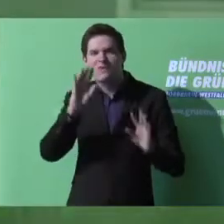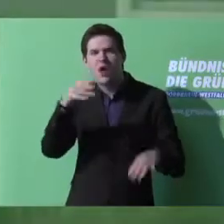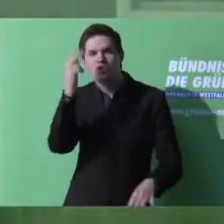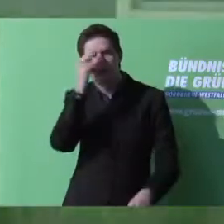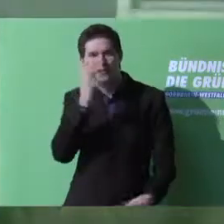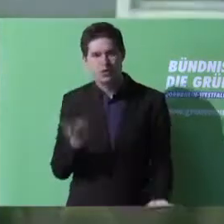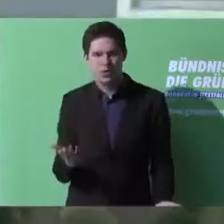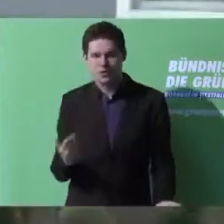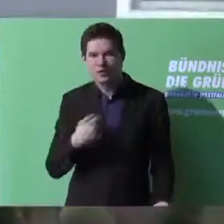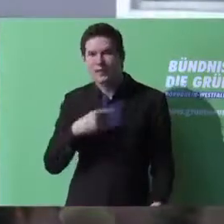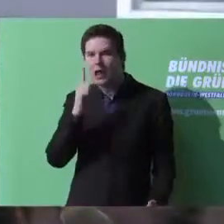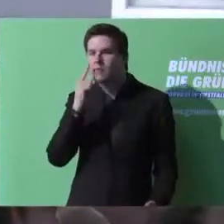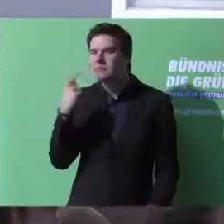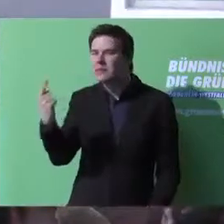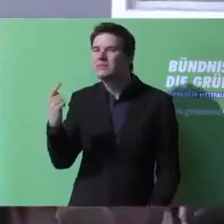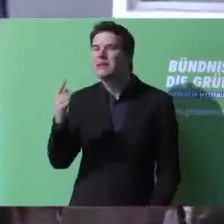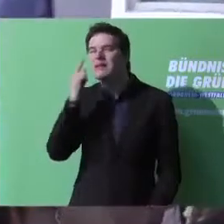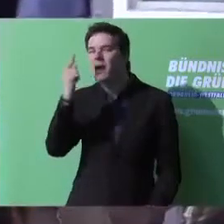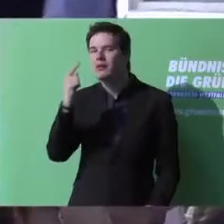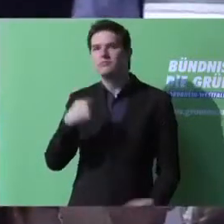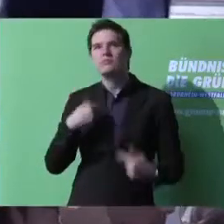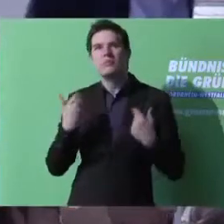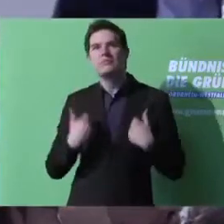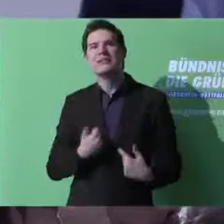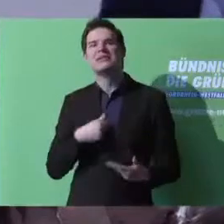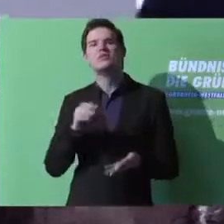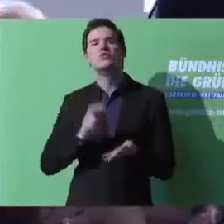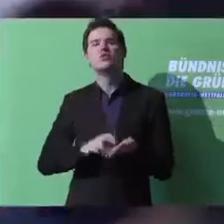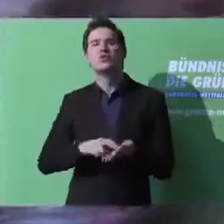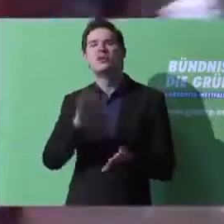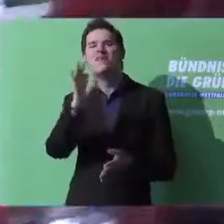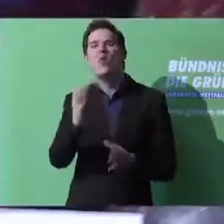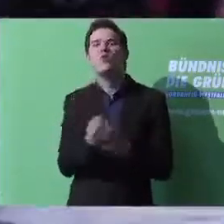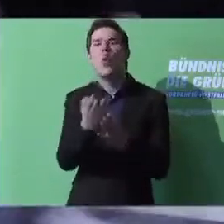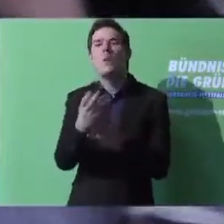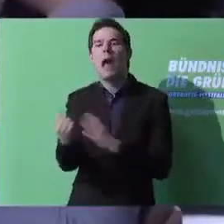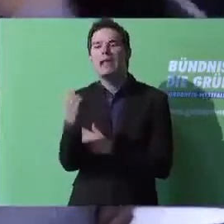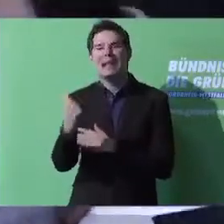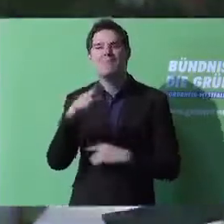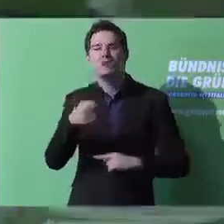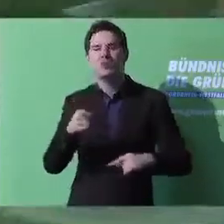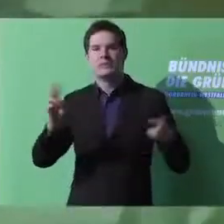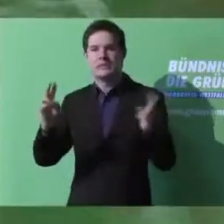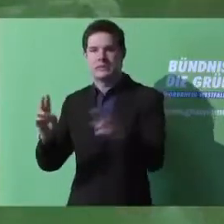Peter Altmaier glaubt, er sei zuständig dafür, die erneuerbaren Energien zu bremsen, wo immer es geht.